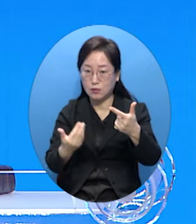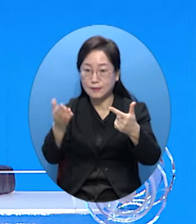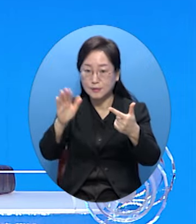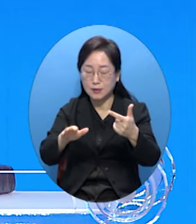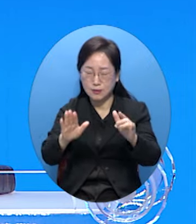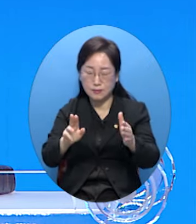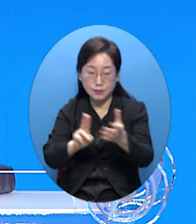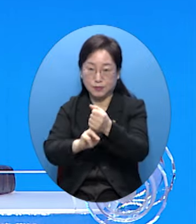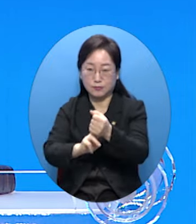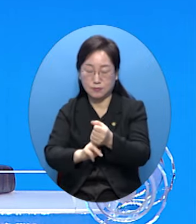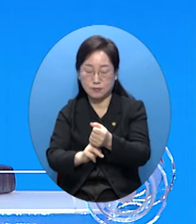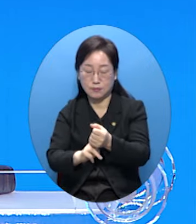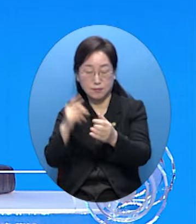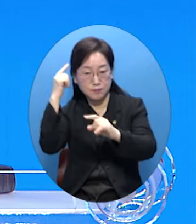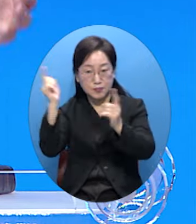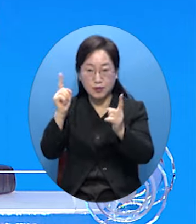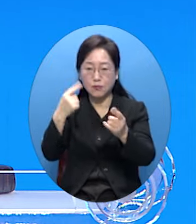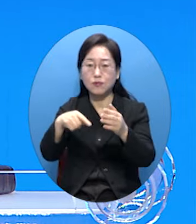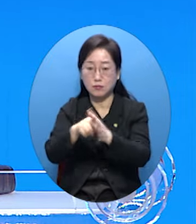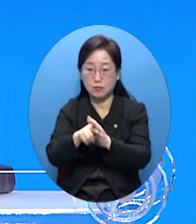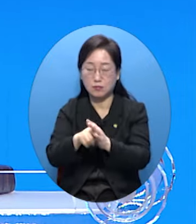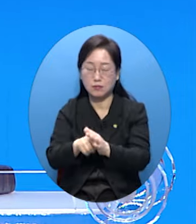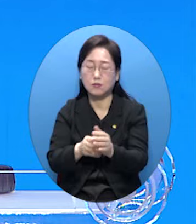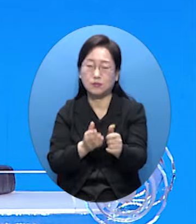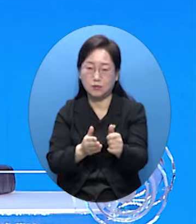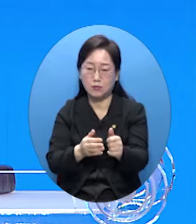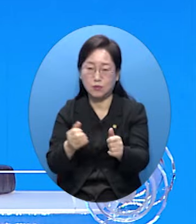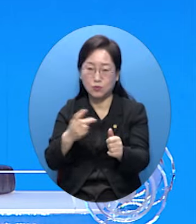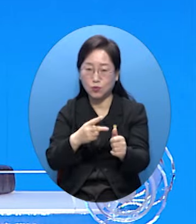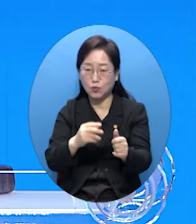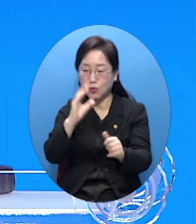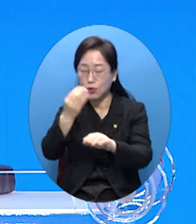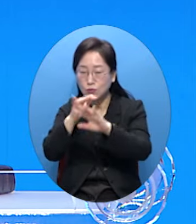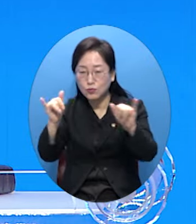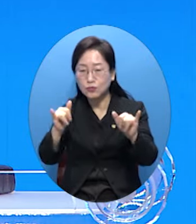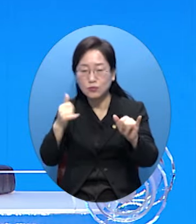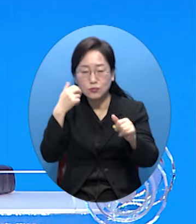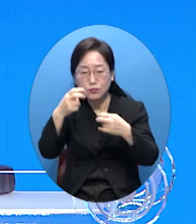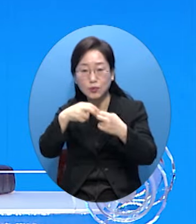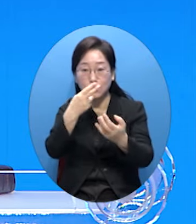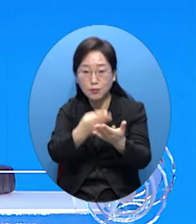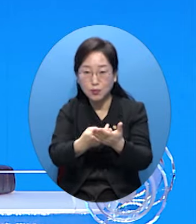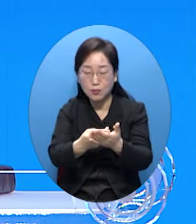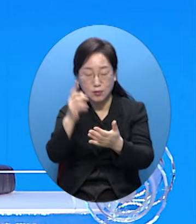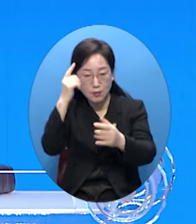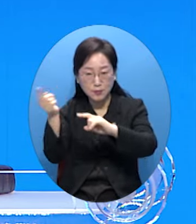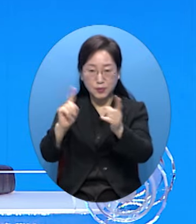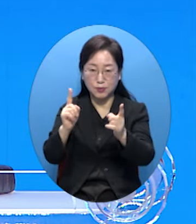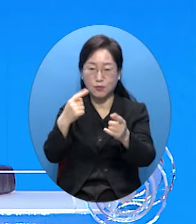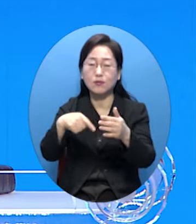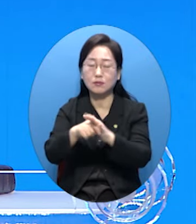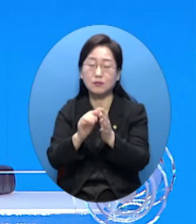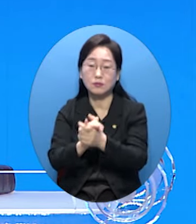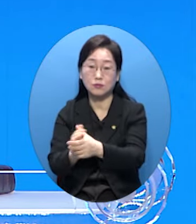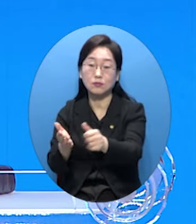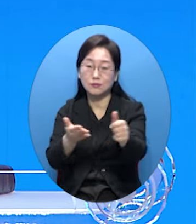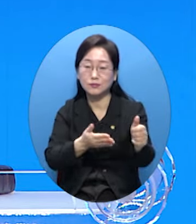있도록 뇌출혈로 지금 병원에 있는 우리 성도님들이 다 벌떡 일어날 수 있도록 기도해